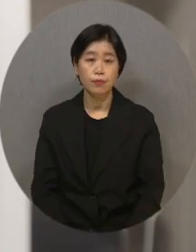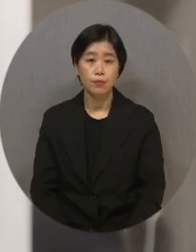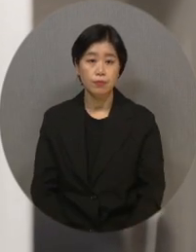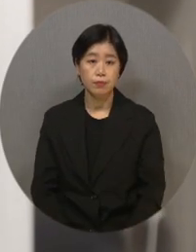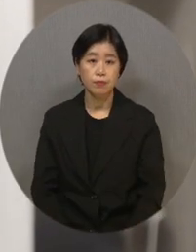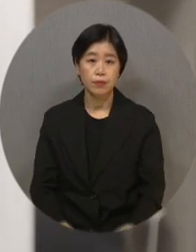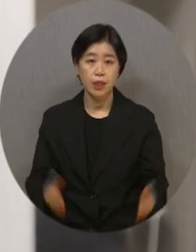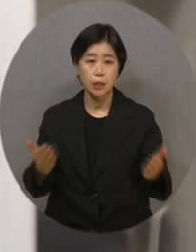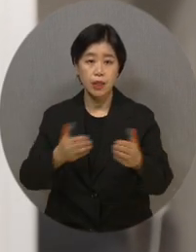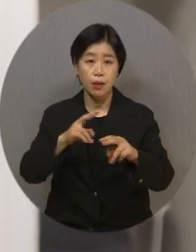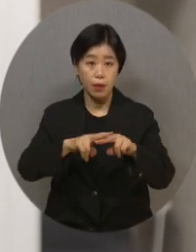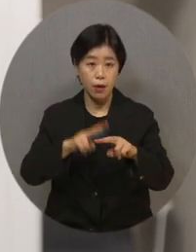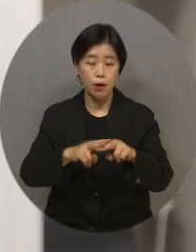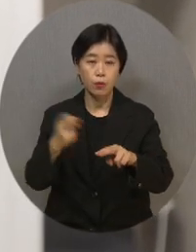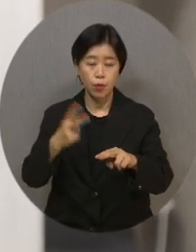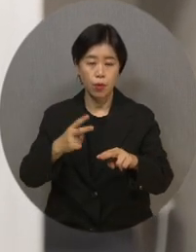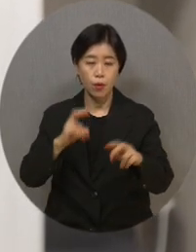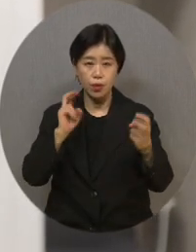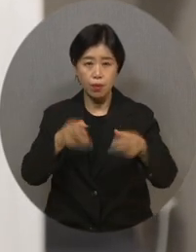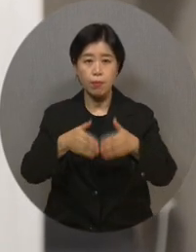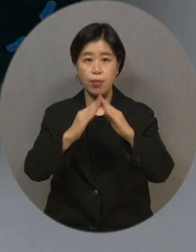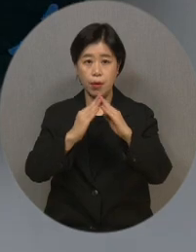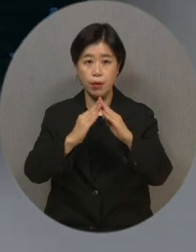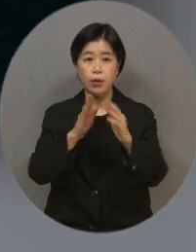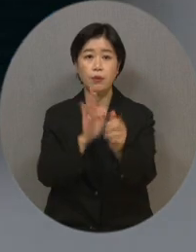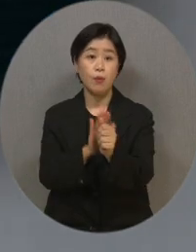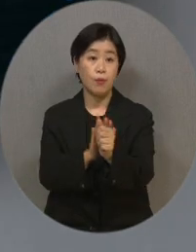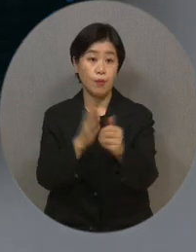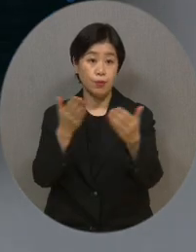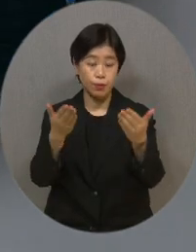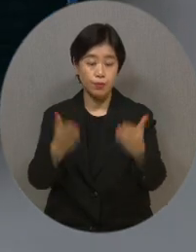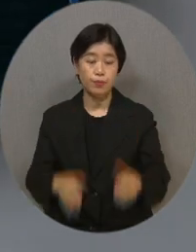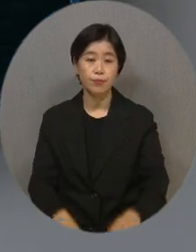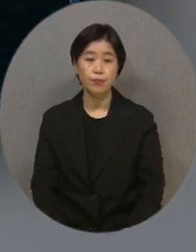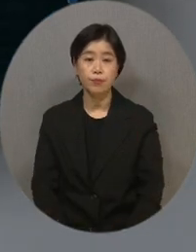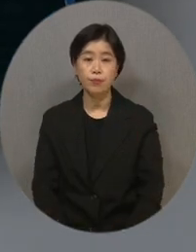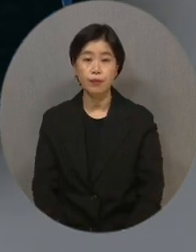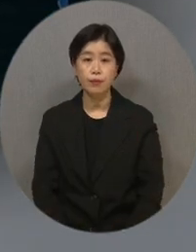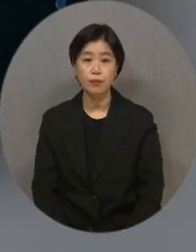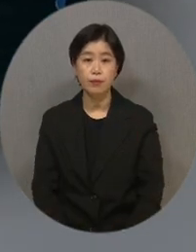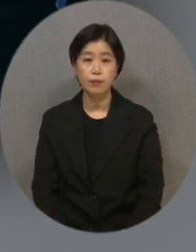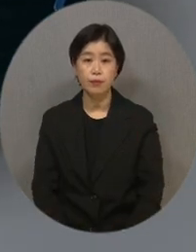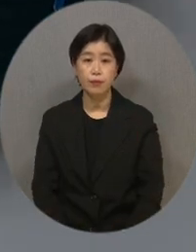청년들의 취업과 창업을 돕고 있습니다. 복지TV 뉴스 유진입니다.